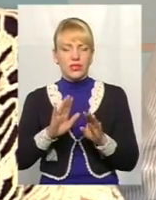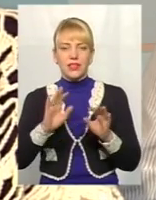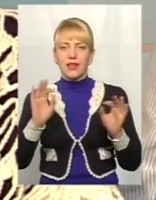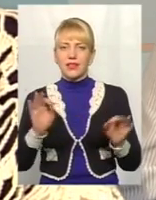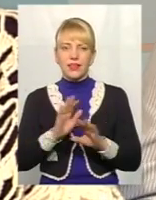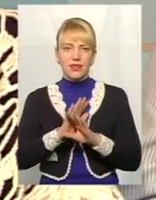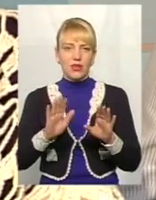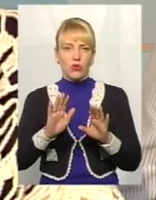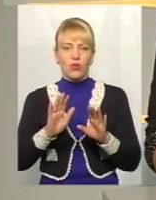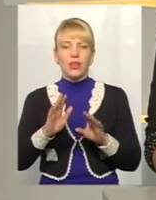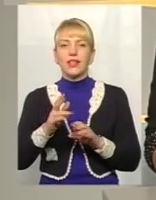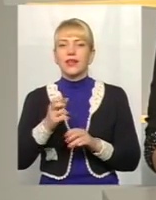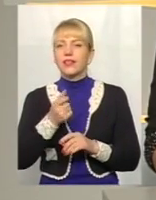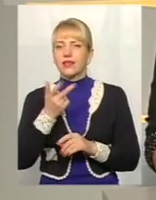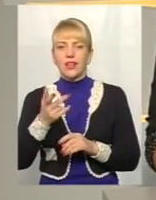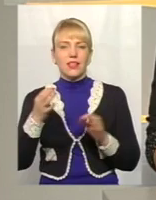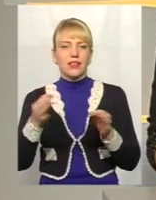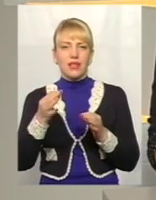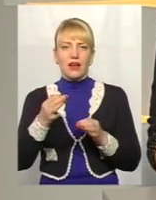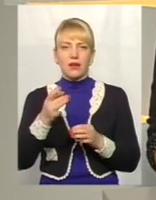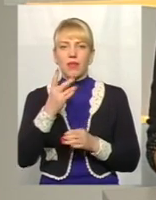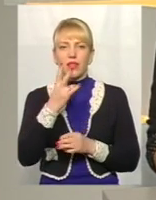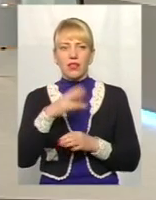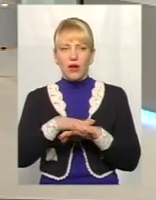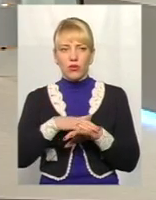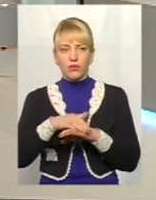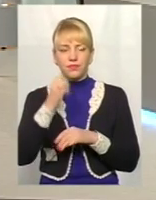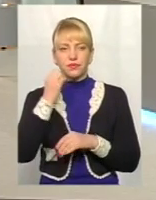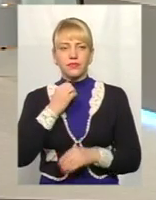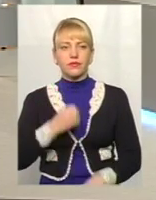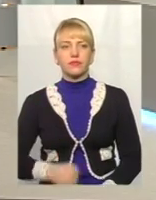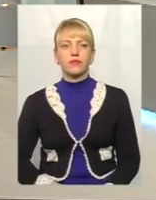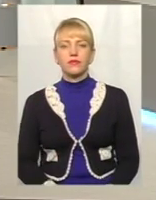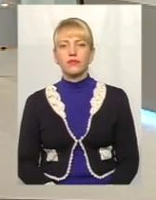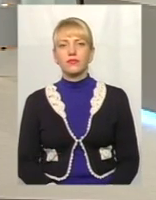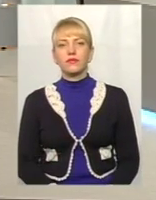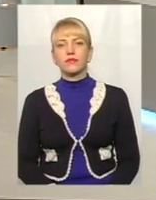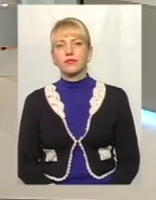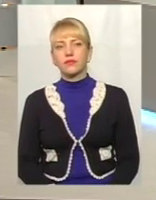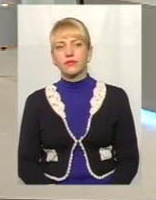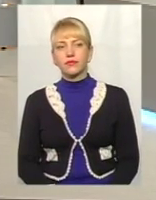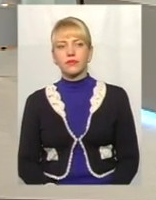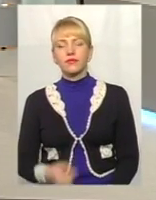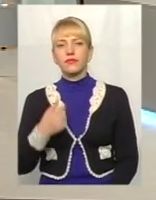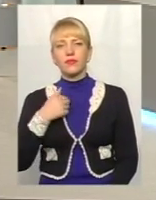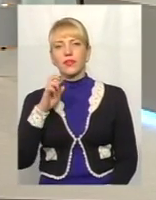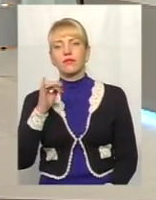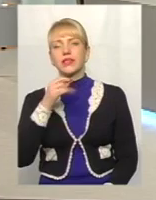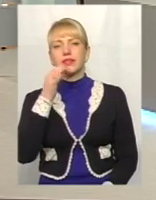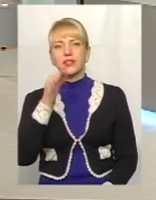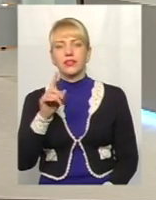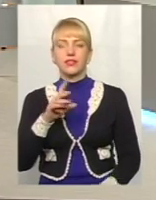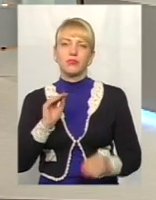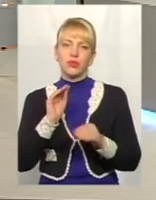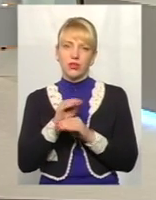з яким народом і ні в якому куточку світу. Дякую. Ще хтось хоче додати щось? Ну, я б сказала, ще б